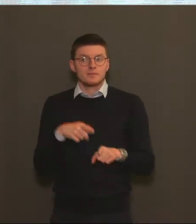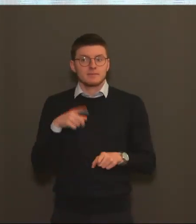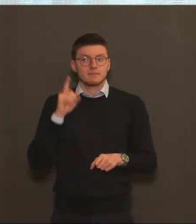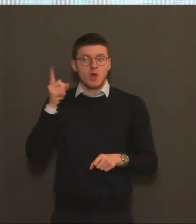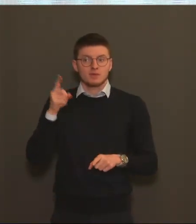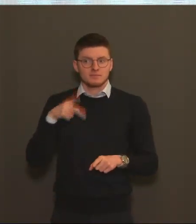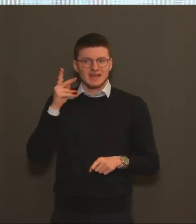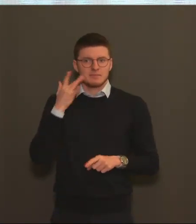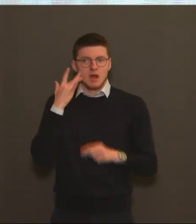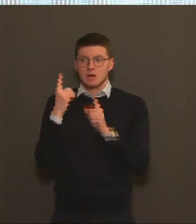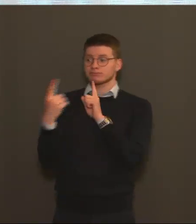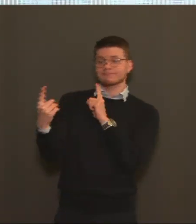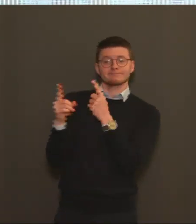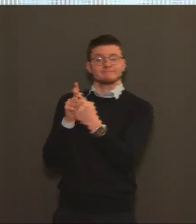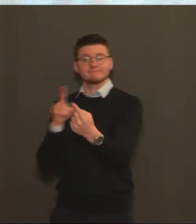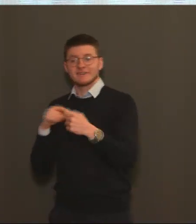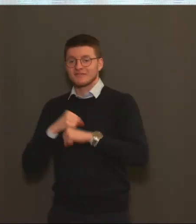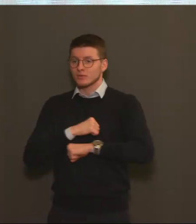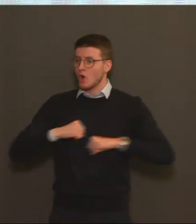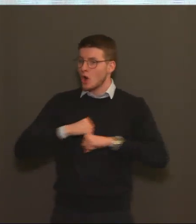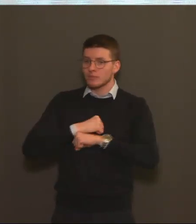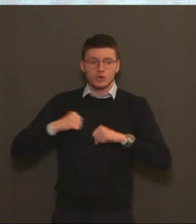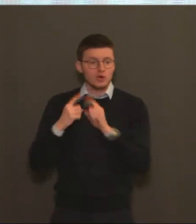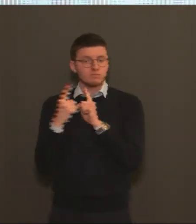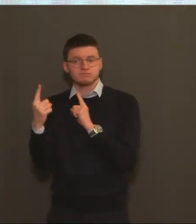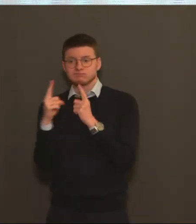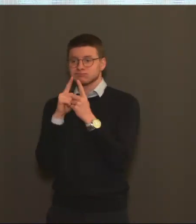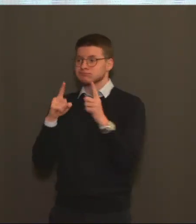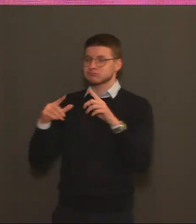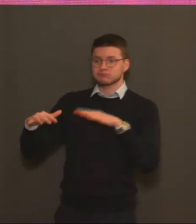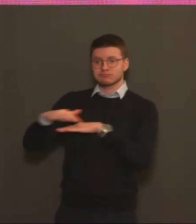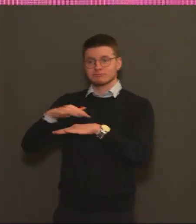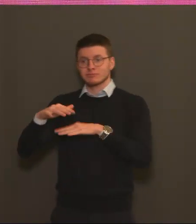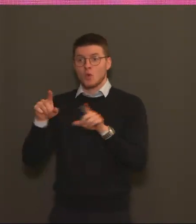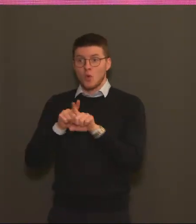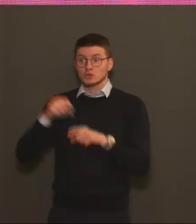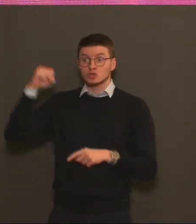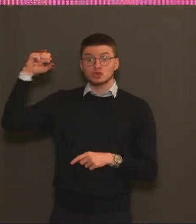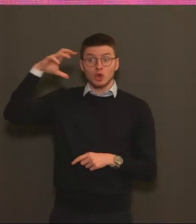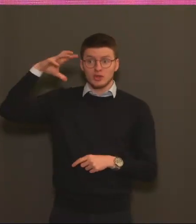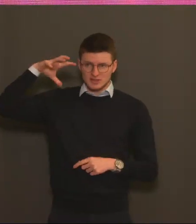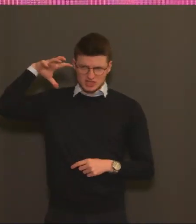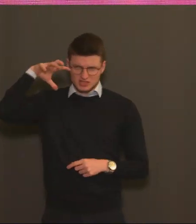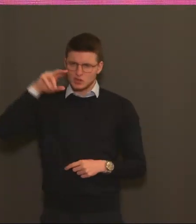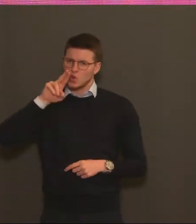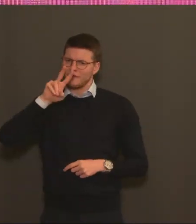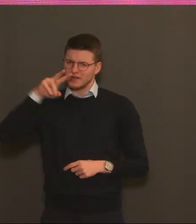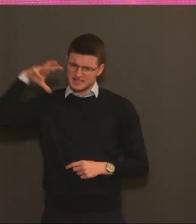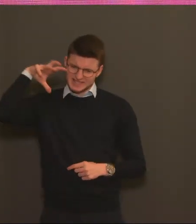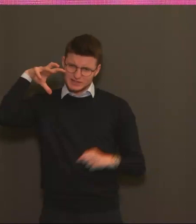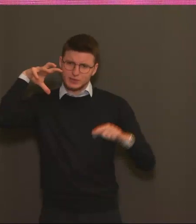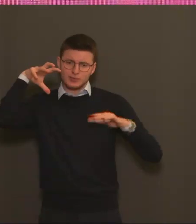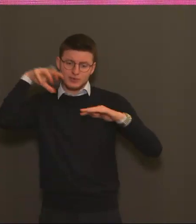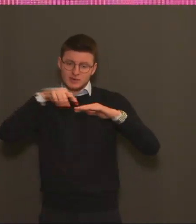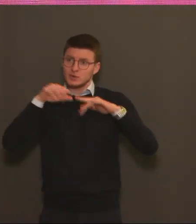meer ruimte is. En het UV-licht van de zon kan ook het virus afdoden op oppervlaktes.